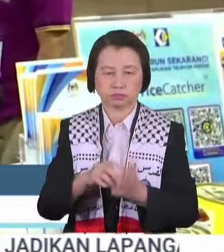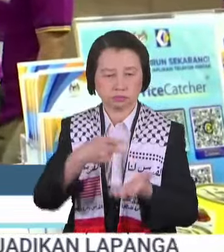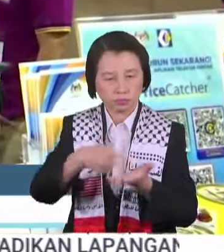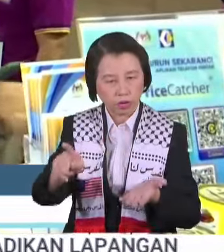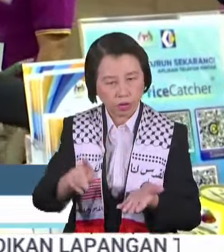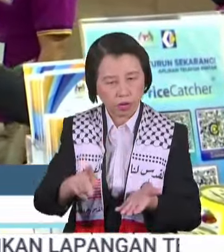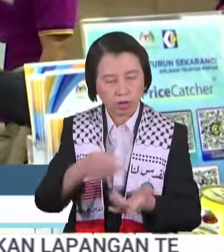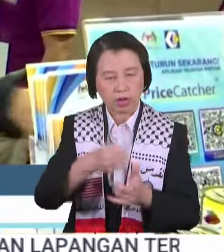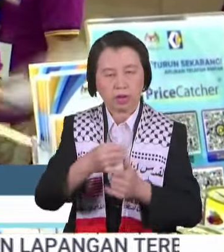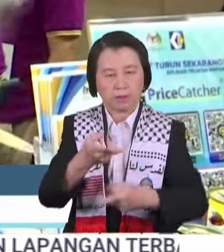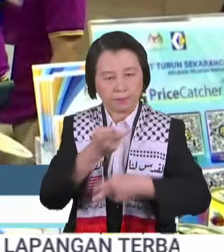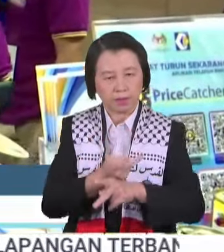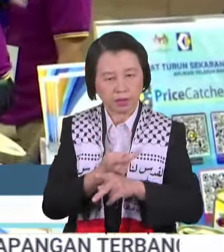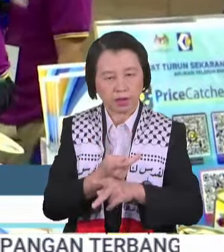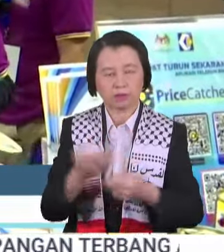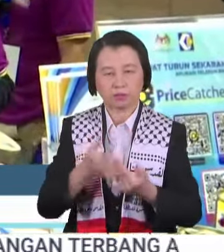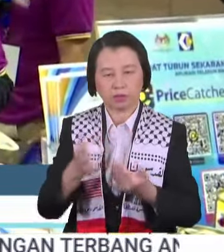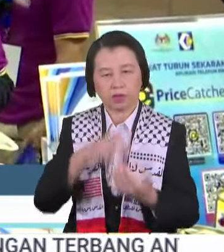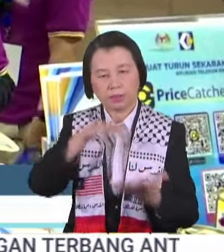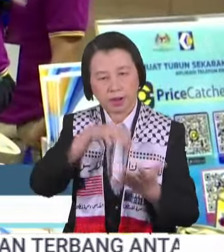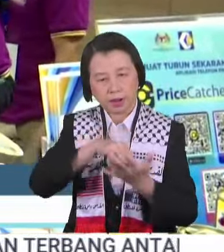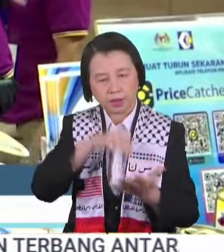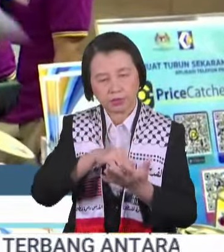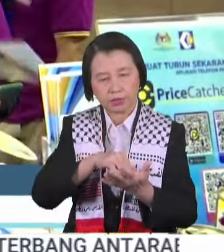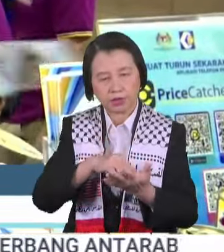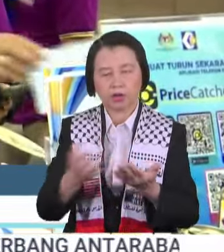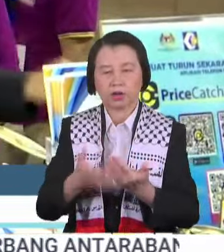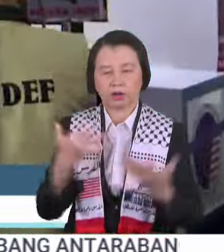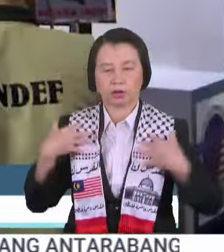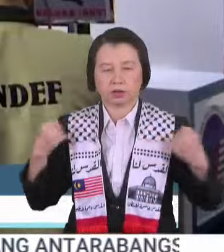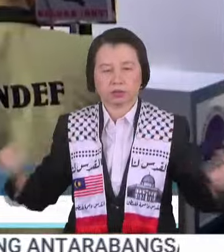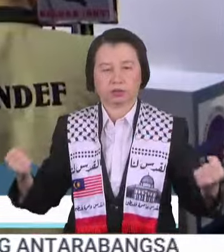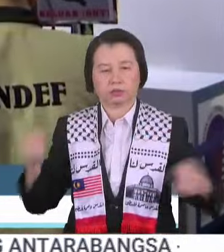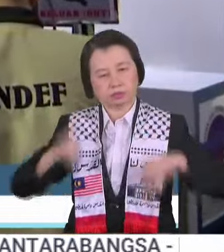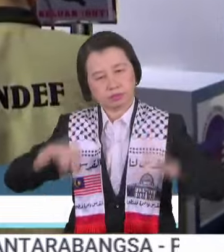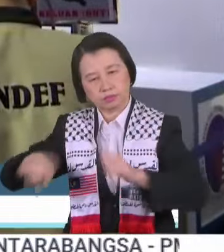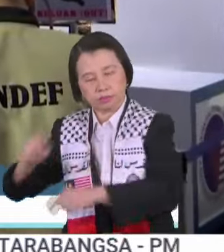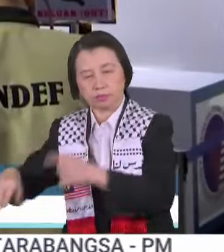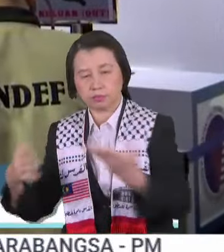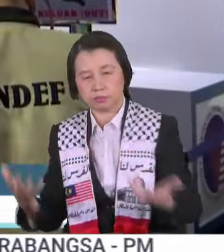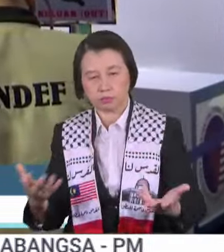pembiayaan, pinjaman, kemudahan pelajaran, kemudahan kesihatan dan sebagainya.